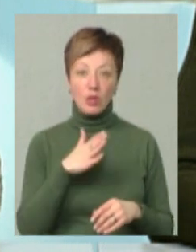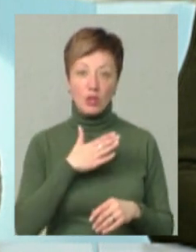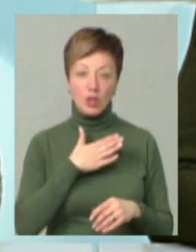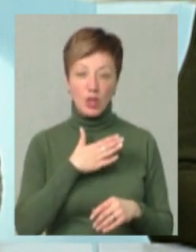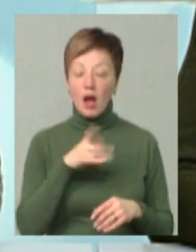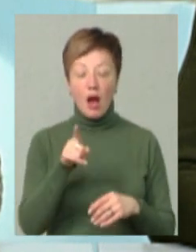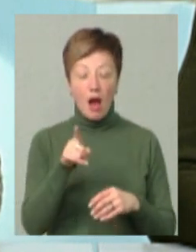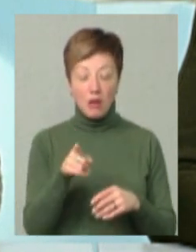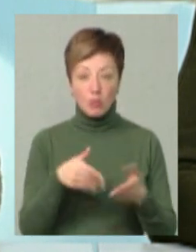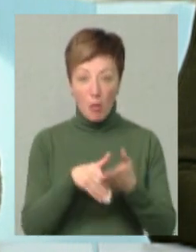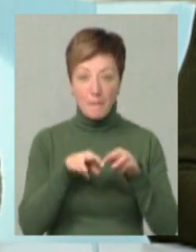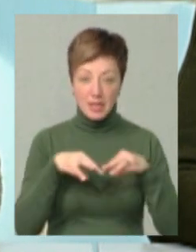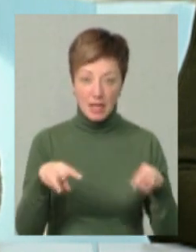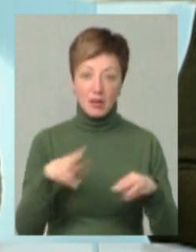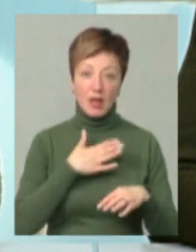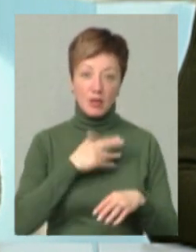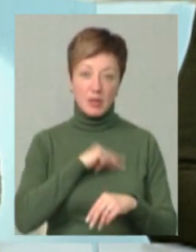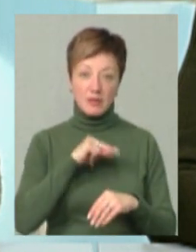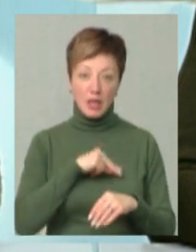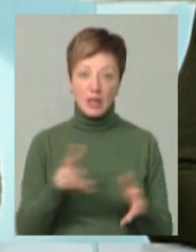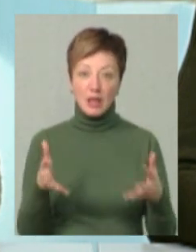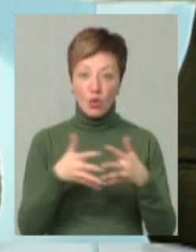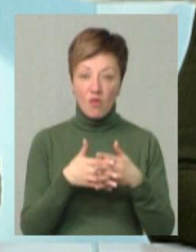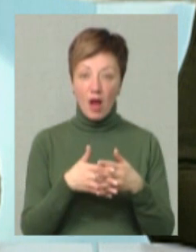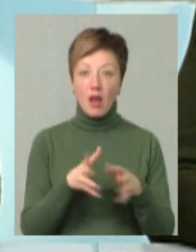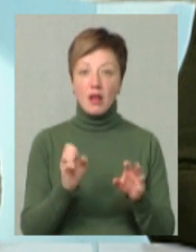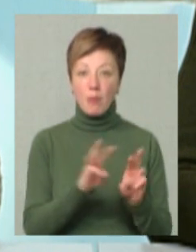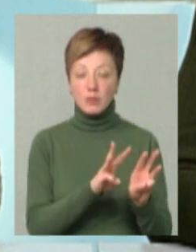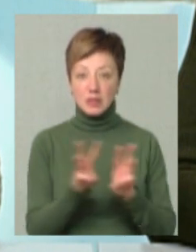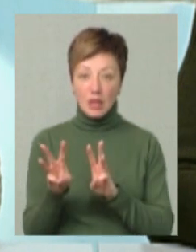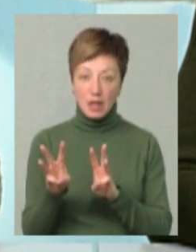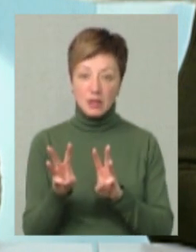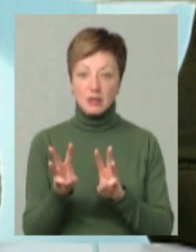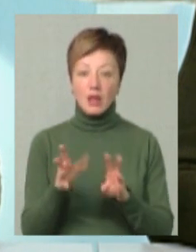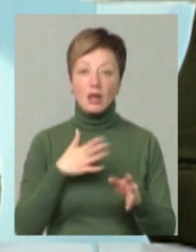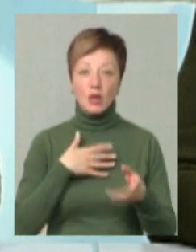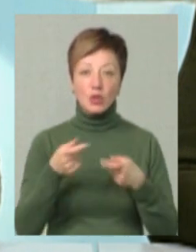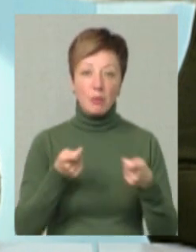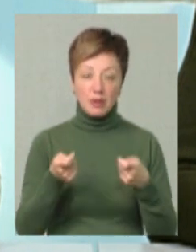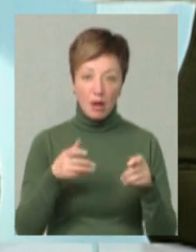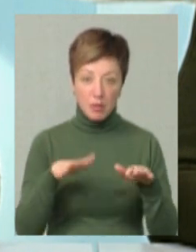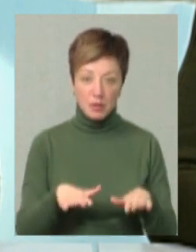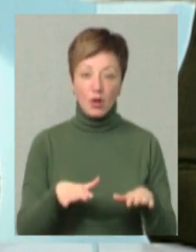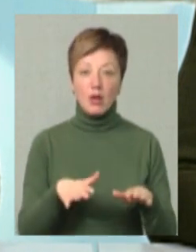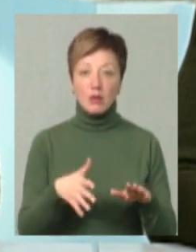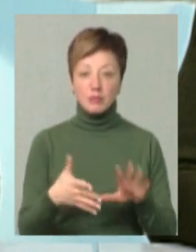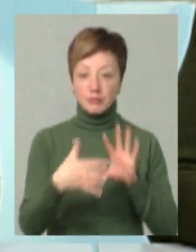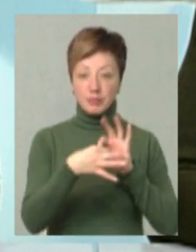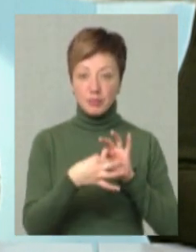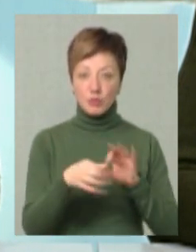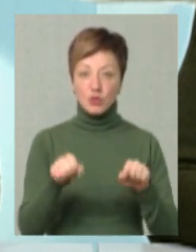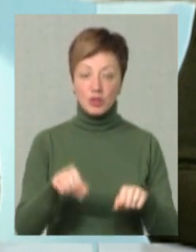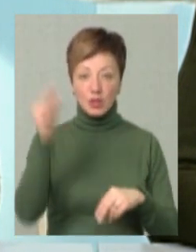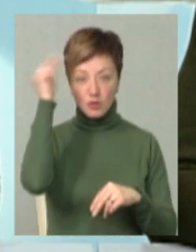все інтегрували. У нас є вже відповідний портал на сайті департаменту. Ми підтягнули